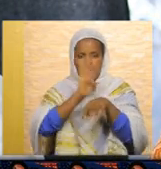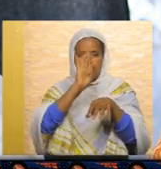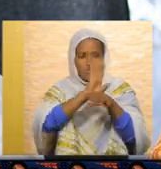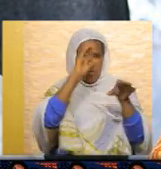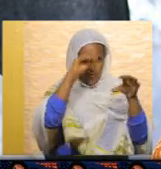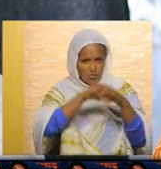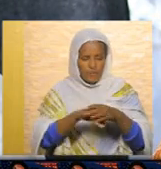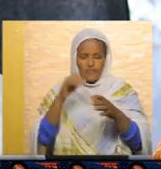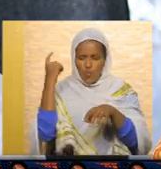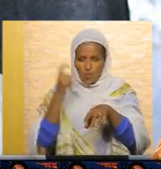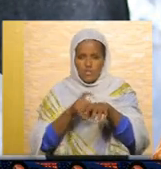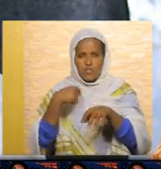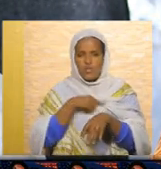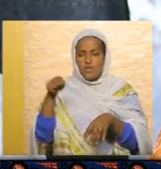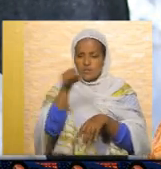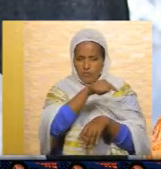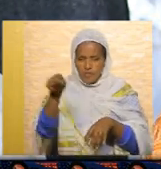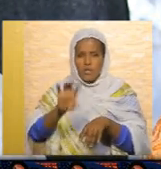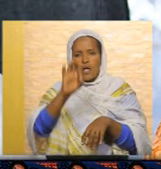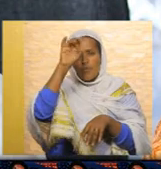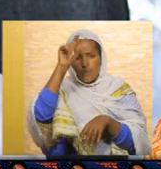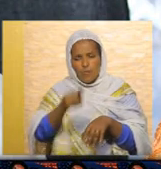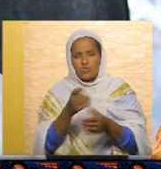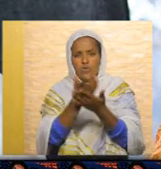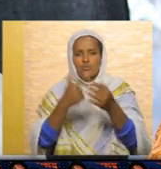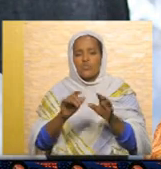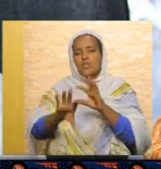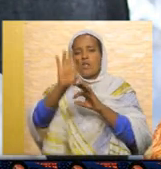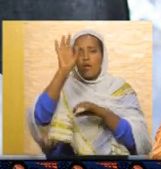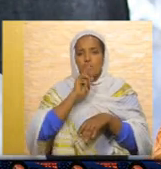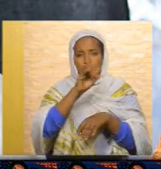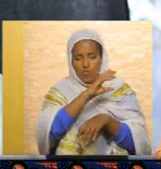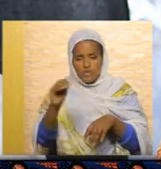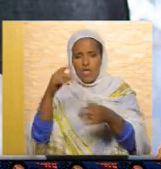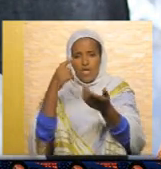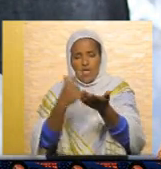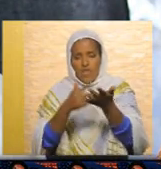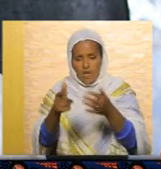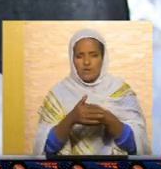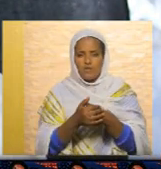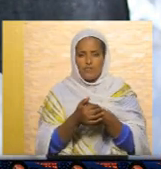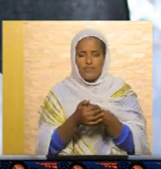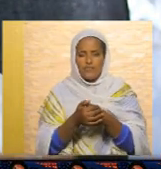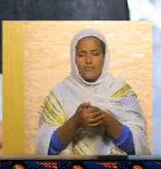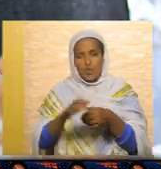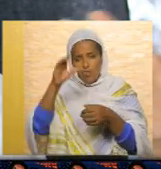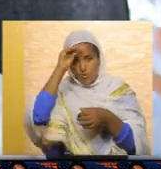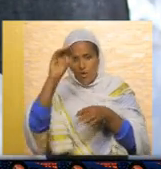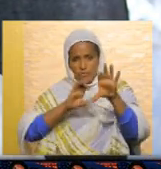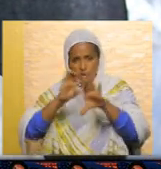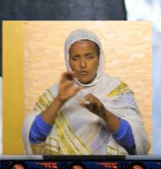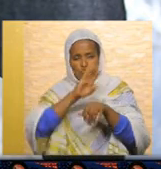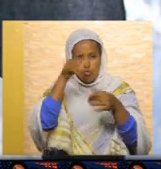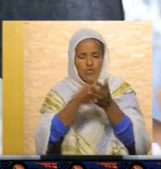ክርስቲያን ውስጥም ዘወትር ስንመላለስ ልናገኝ የምንገባቸውን ነገሮች እንድናገኝ ነው እና ይሄንን እንደ ወንዶች